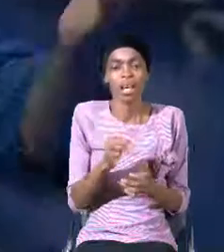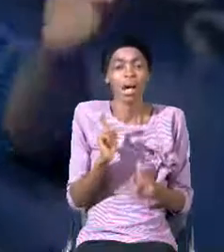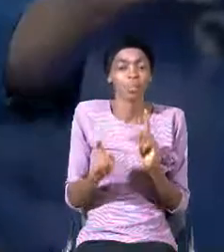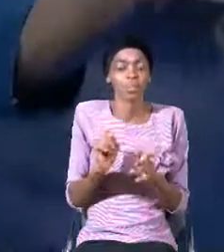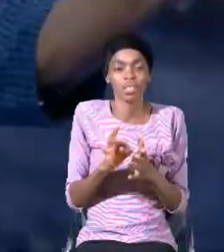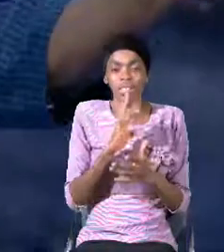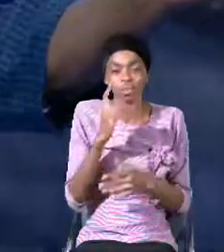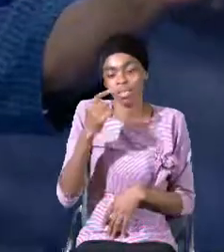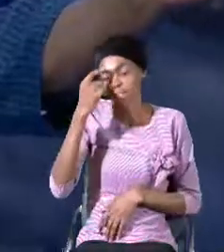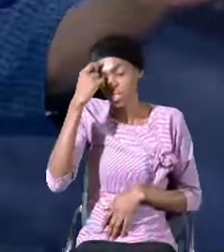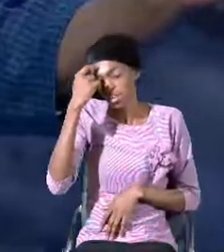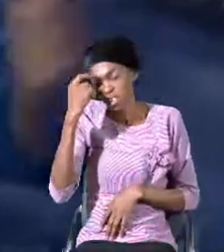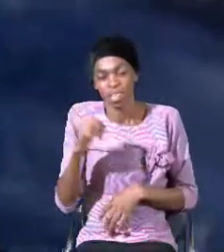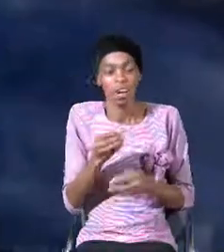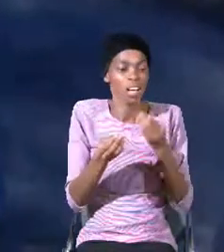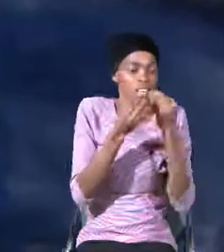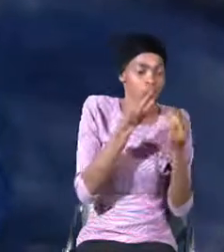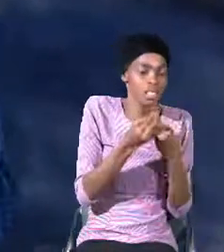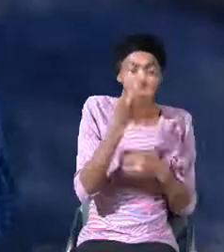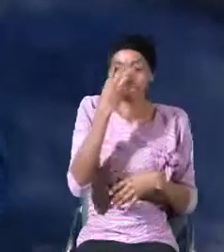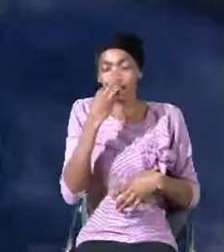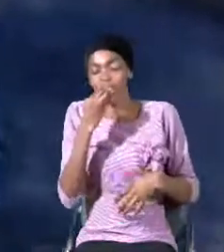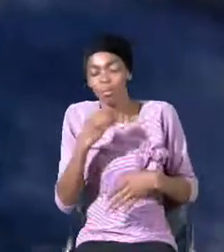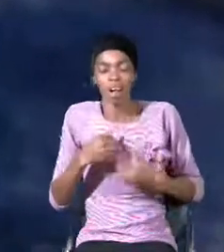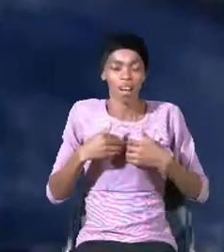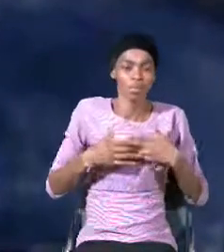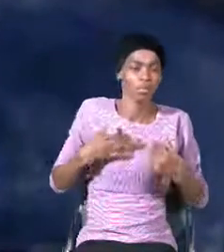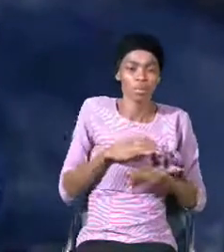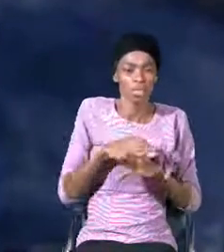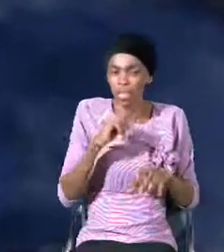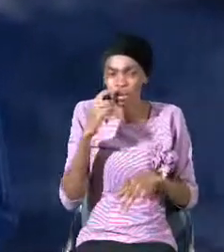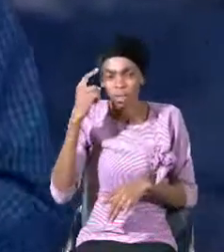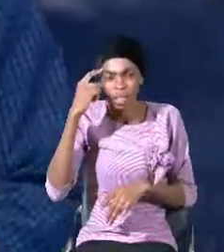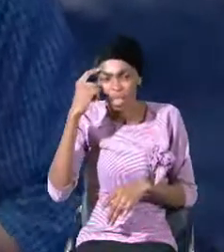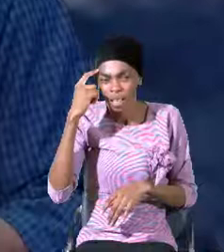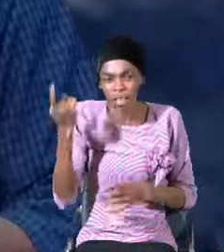et se joignent chair à la chair. C'est tout ce qu'ils font. Ils ne sont pas sensibles.